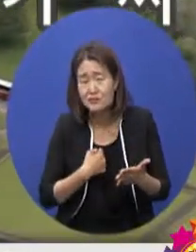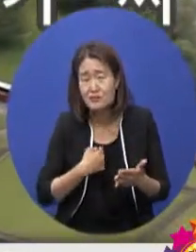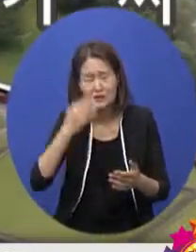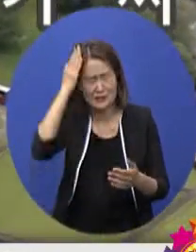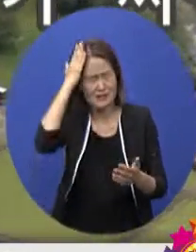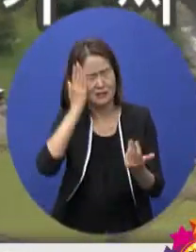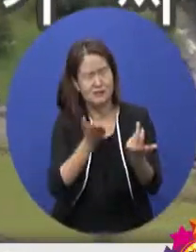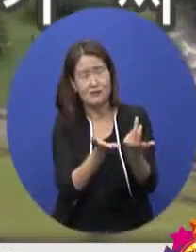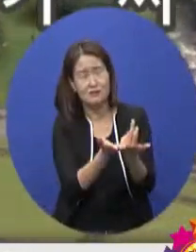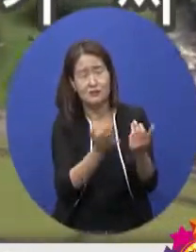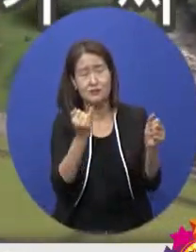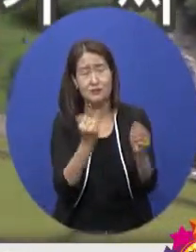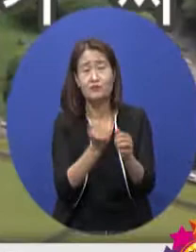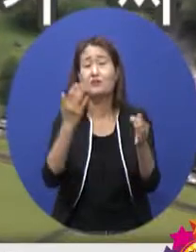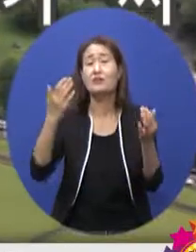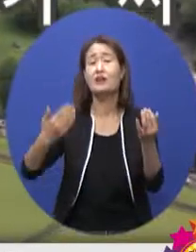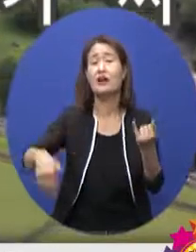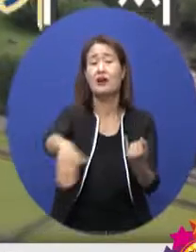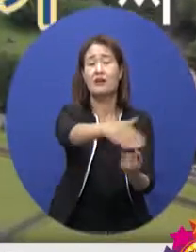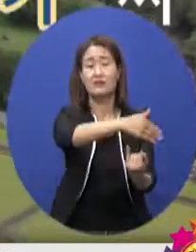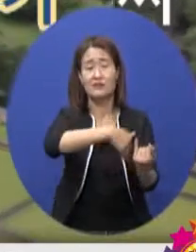타버린 흑산도